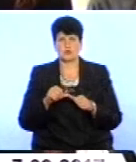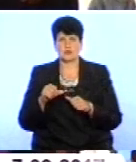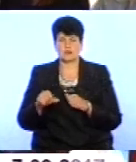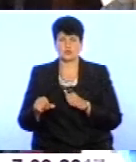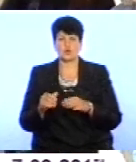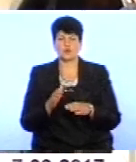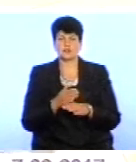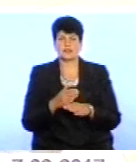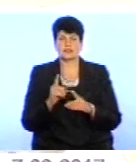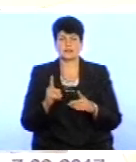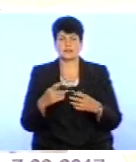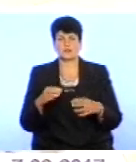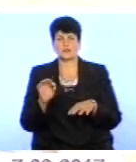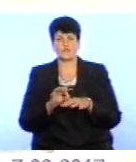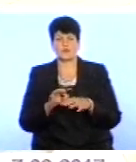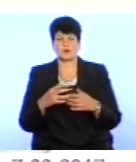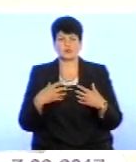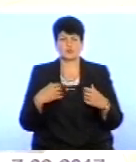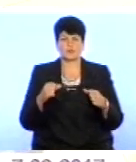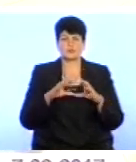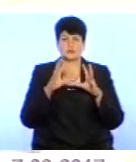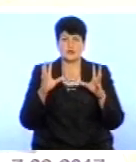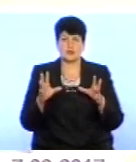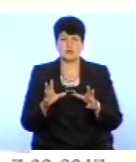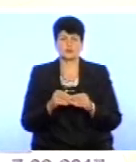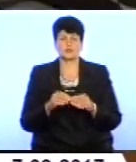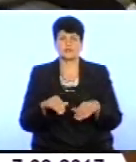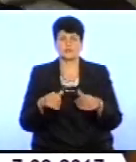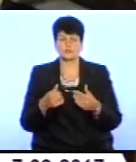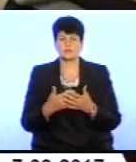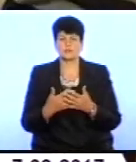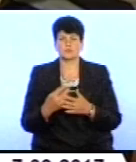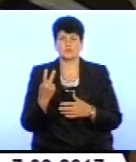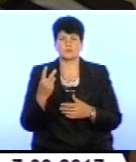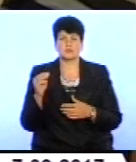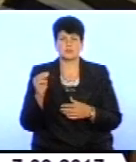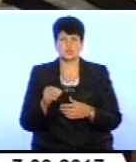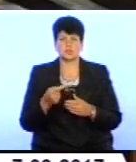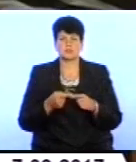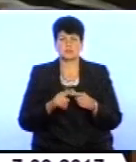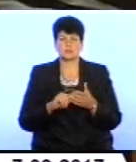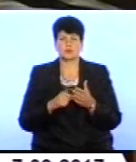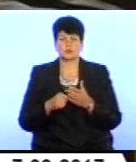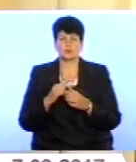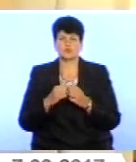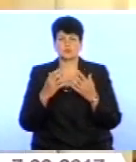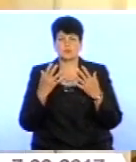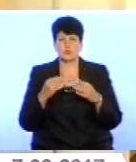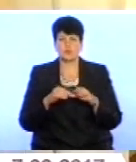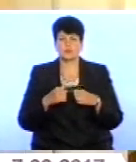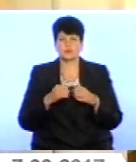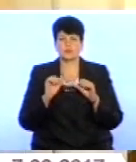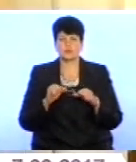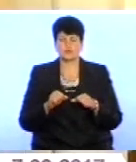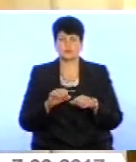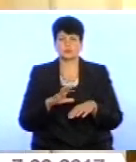потік хворих і здорових осіб. Загалом у поліклініці щороку видають близько 2000 таких довідок. Щодня комісію може пройти не